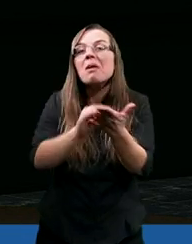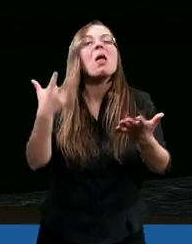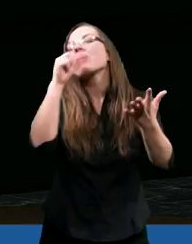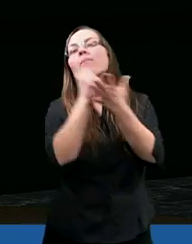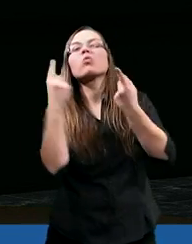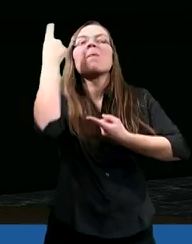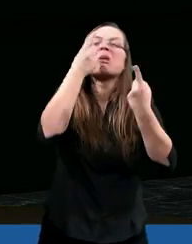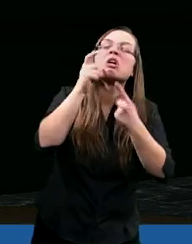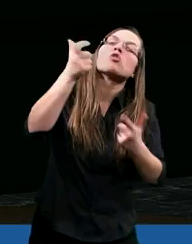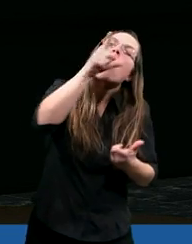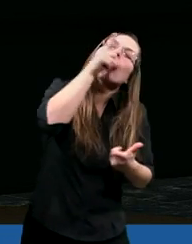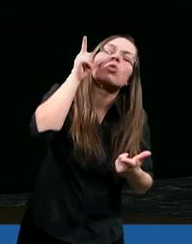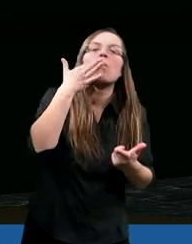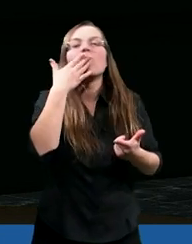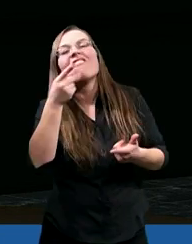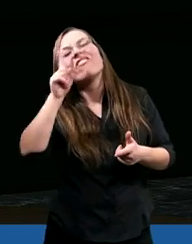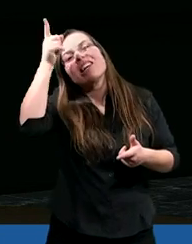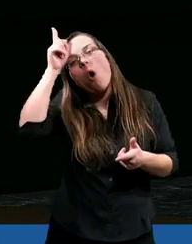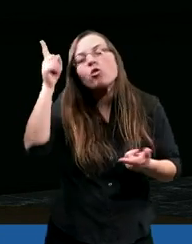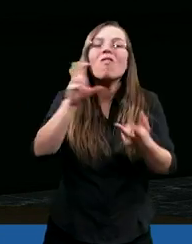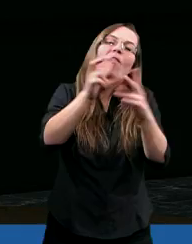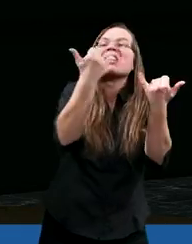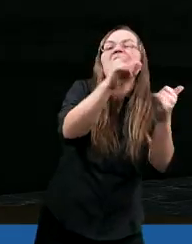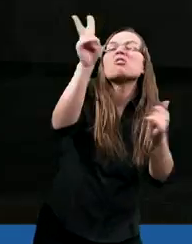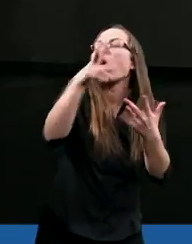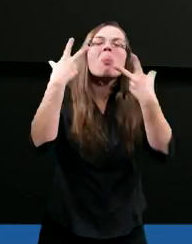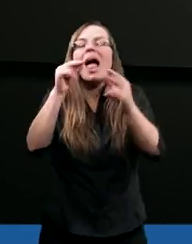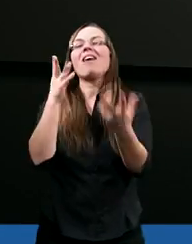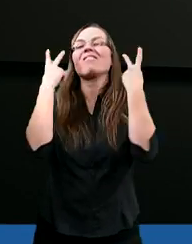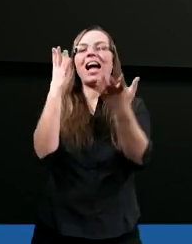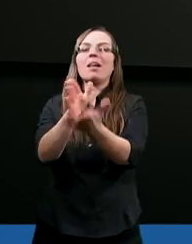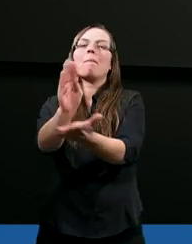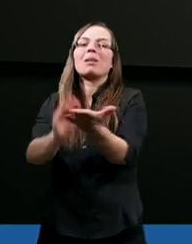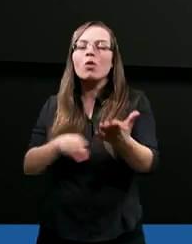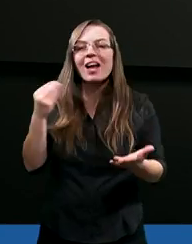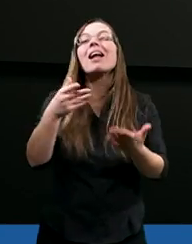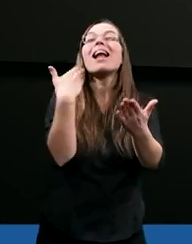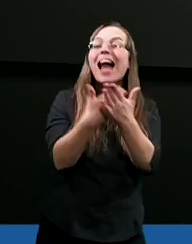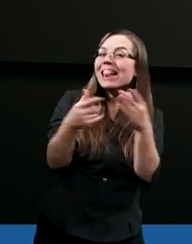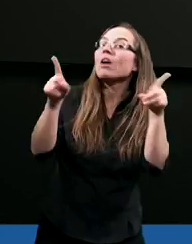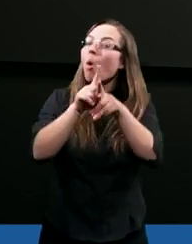myśleć o tym, co mówią ludzie, filozofowie, czy ktokolwiek inny. I dlatego też